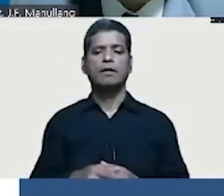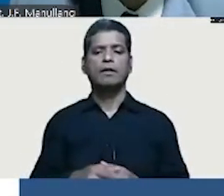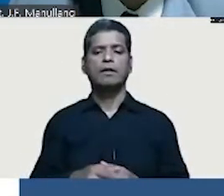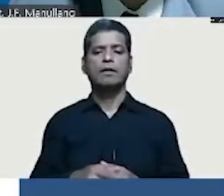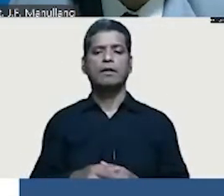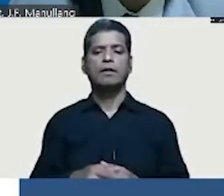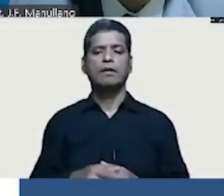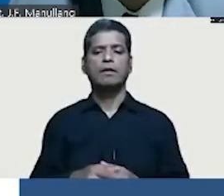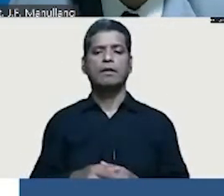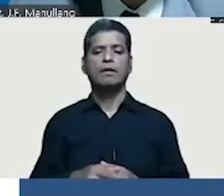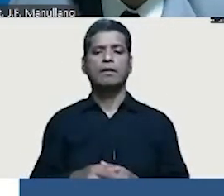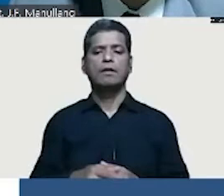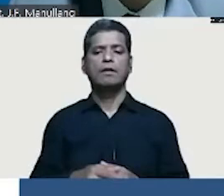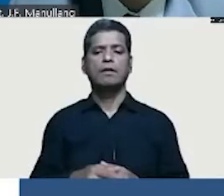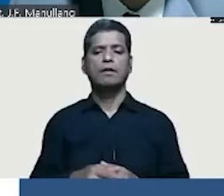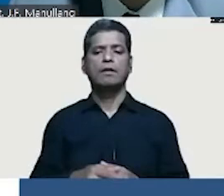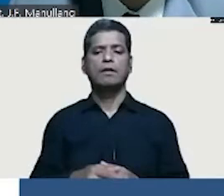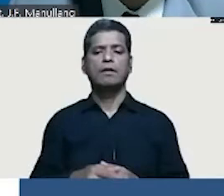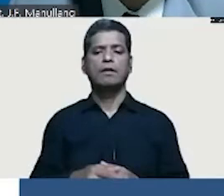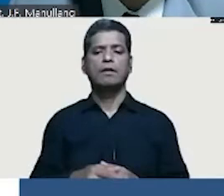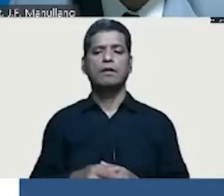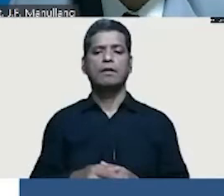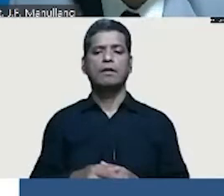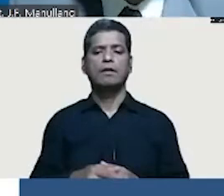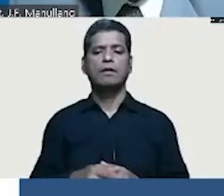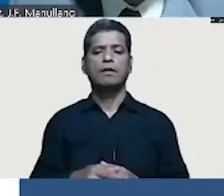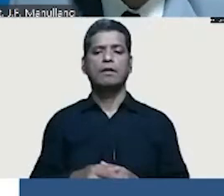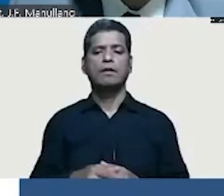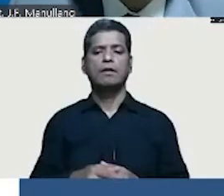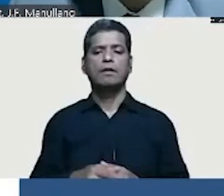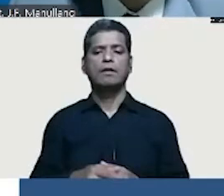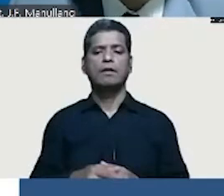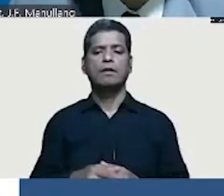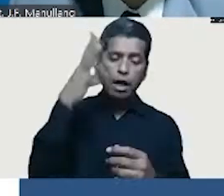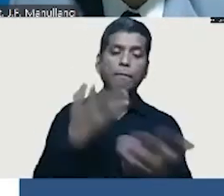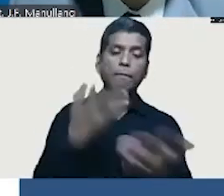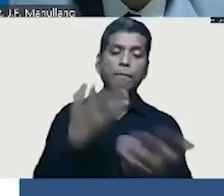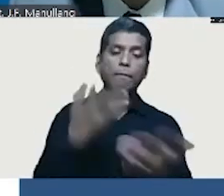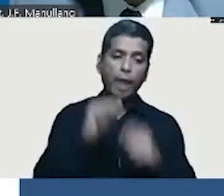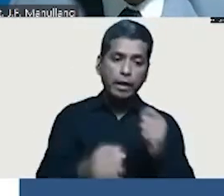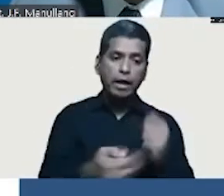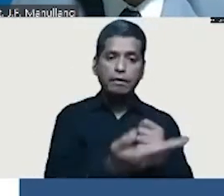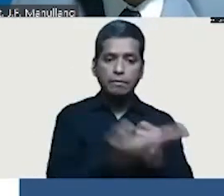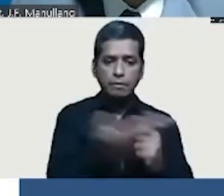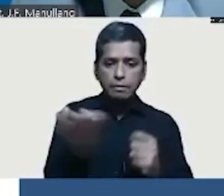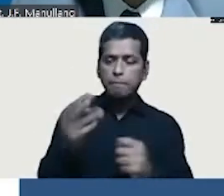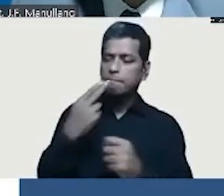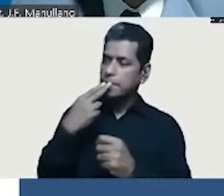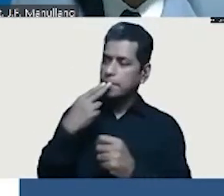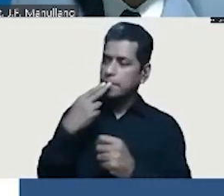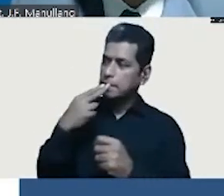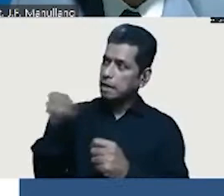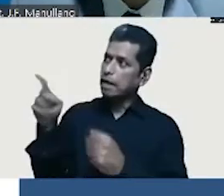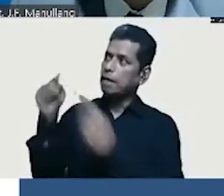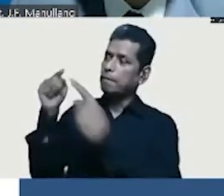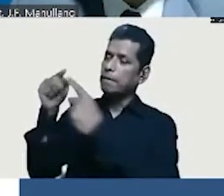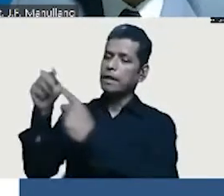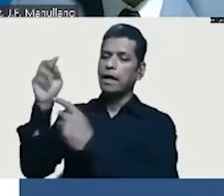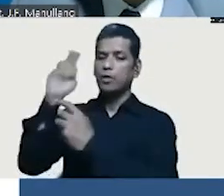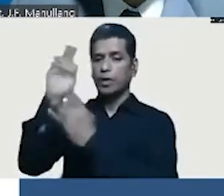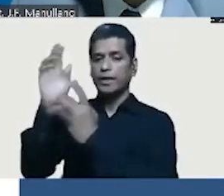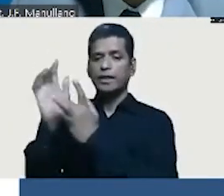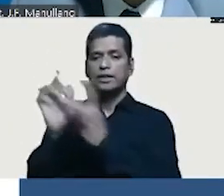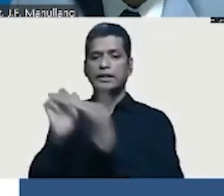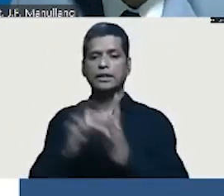ada imannya makin Teguh tentang Yesus Musa menulis dia